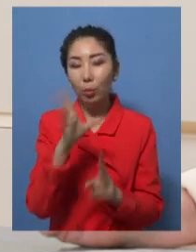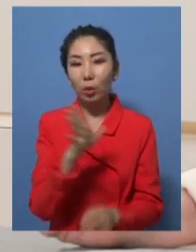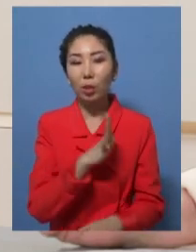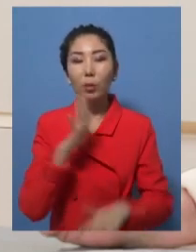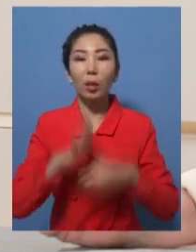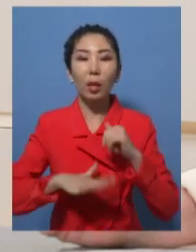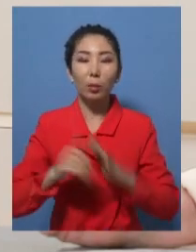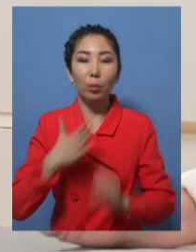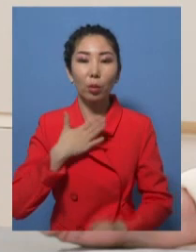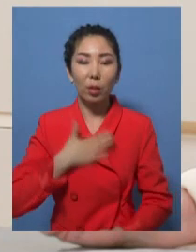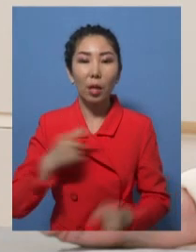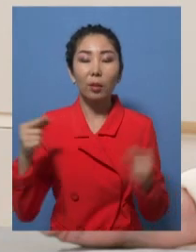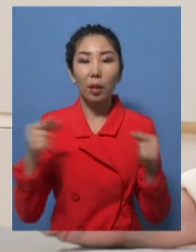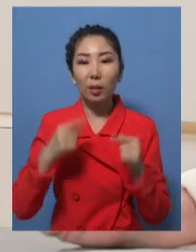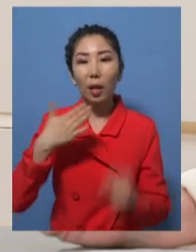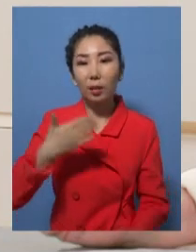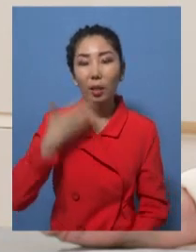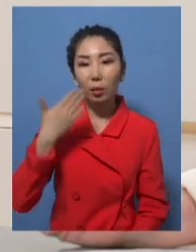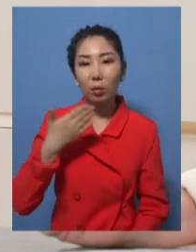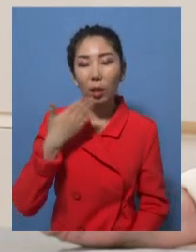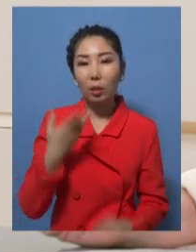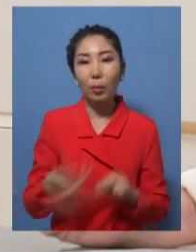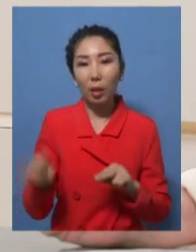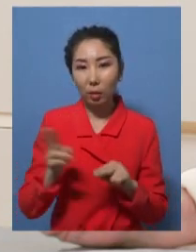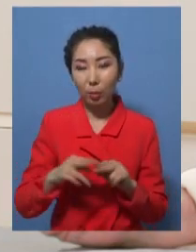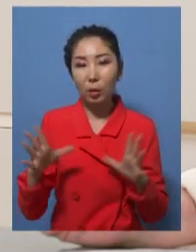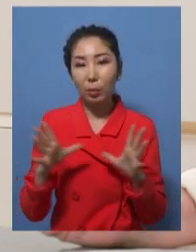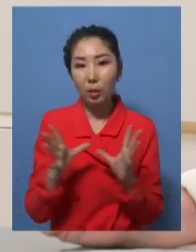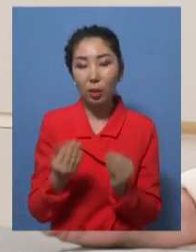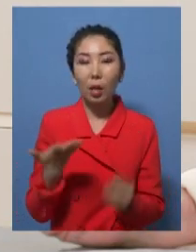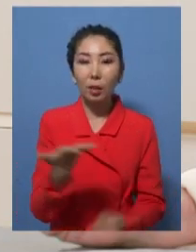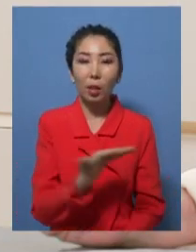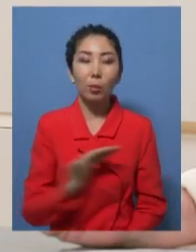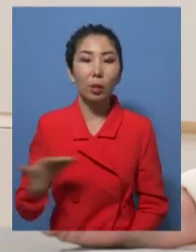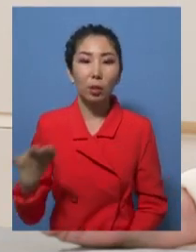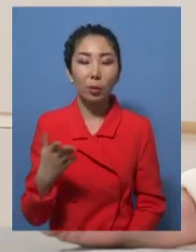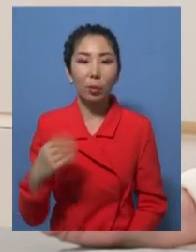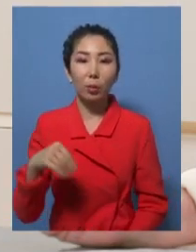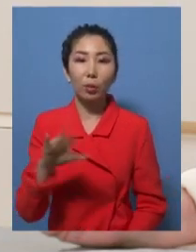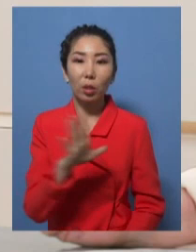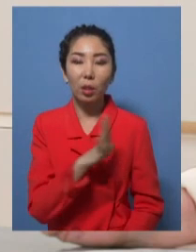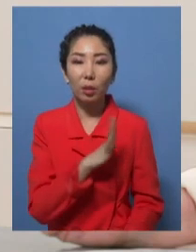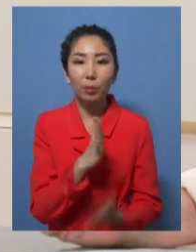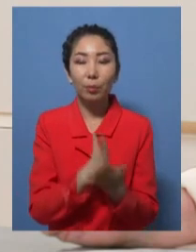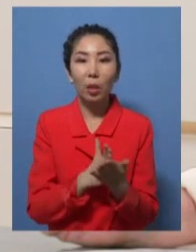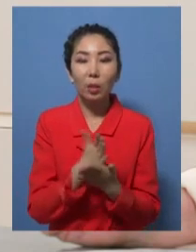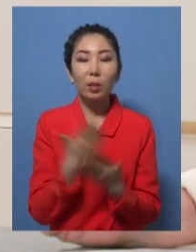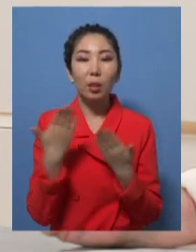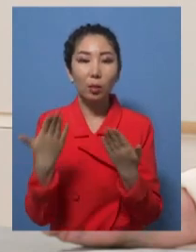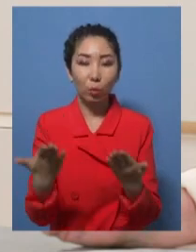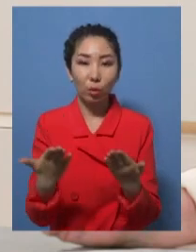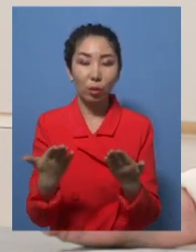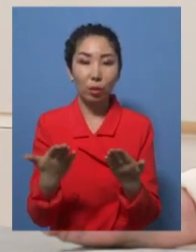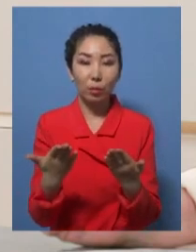тәжірибе қалыптасқан болса, мен нақты айта алар едім. Бірақ біздің тәжірибемізде қалыптасқан бұл мынандай жағдай: сіздің